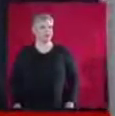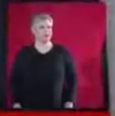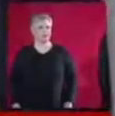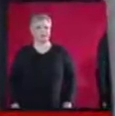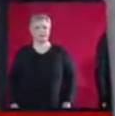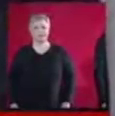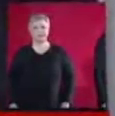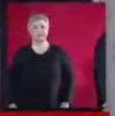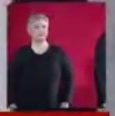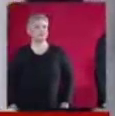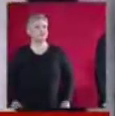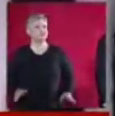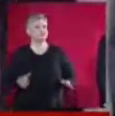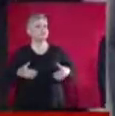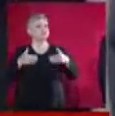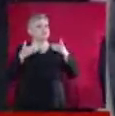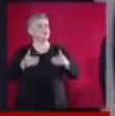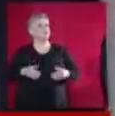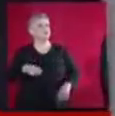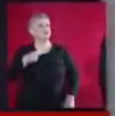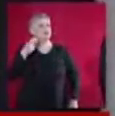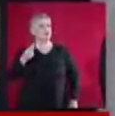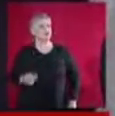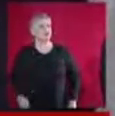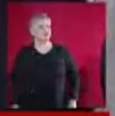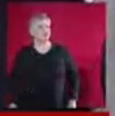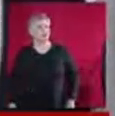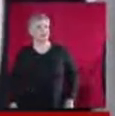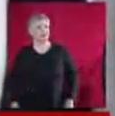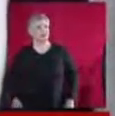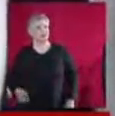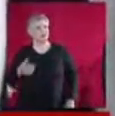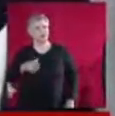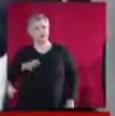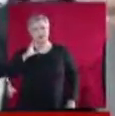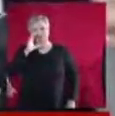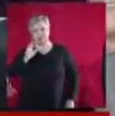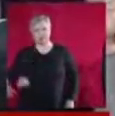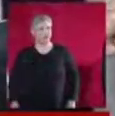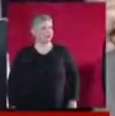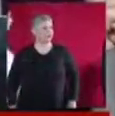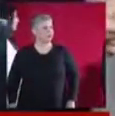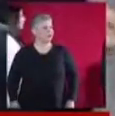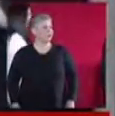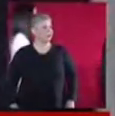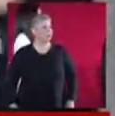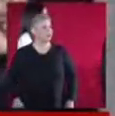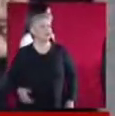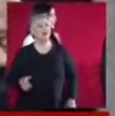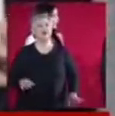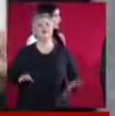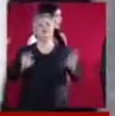επόμενος υποψήφιος είναι ένας αληθινός μακεδονομάχος όχι γιαλαντζής α κάποιους άλλους που